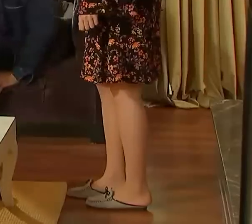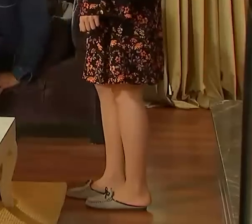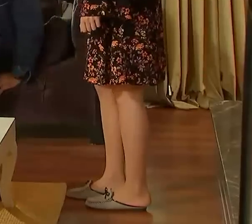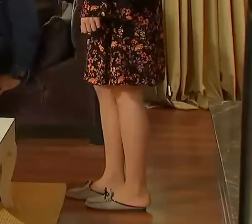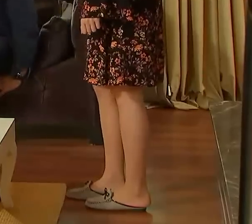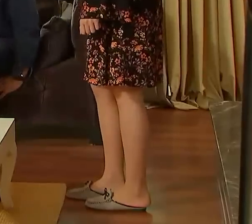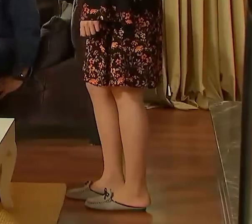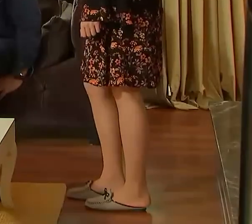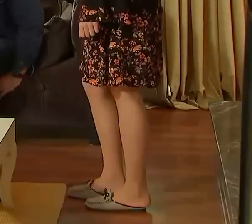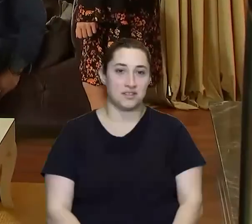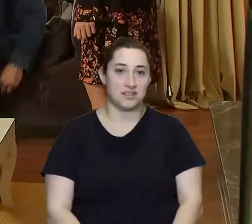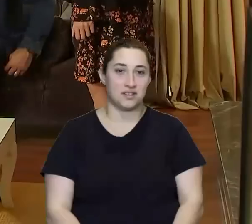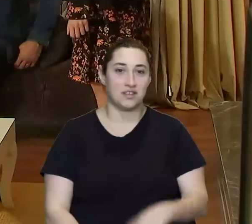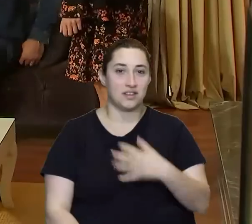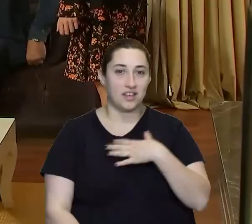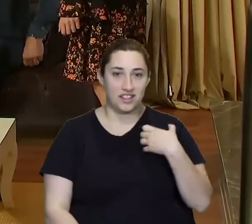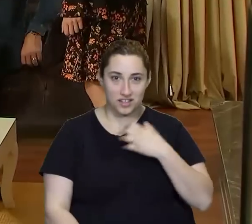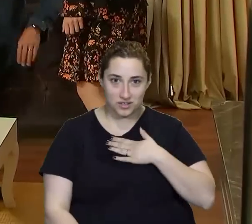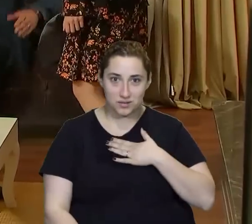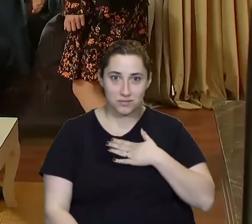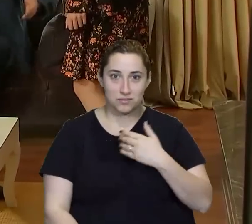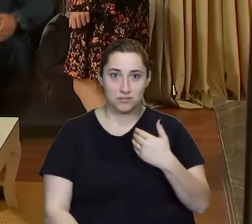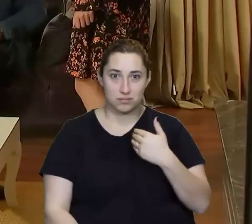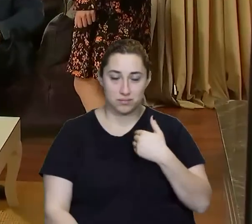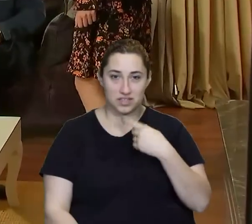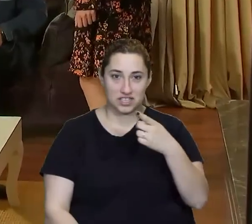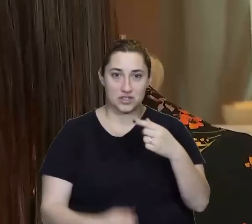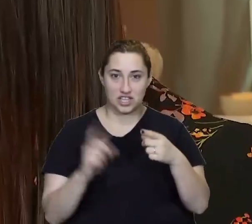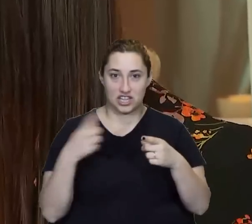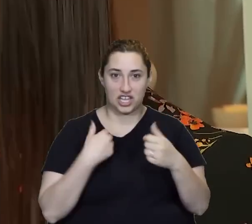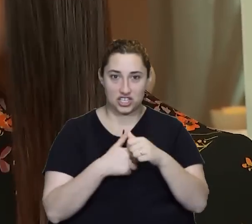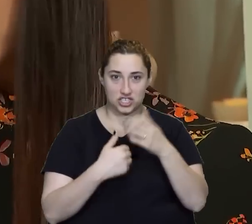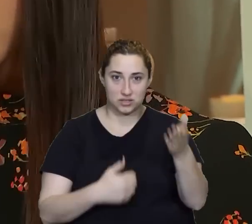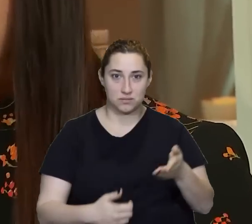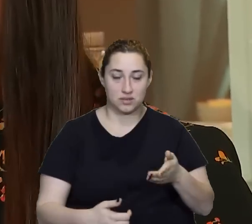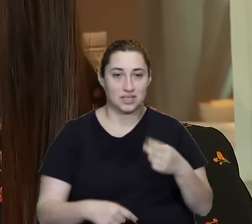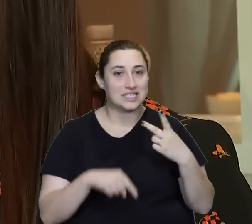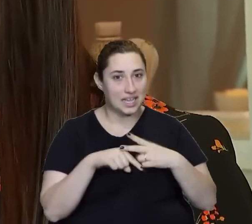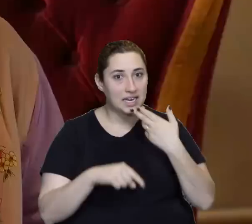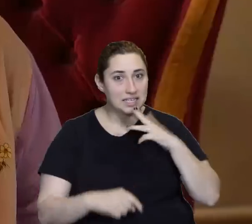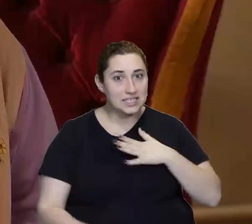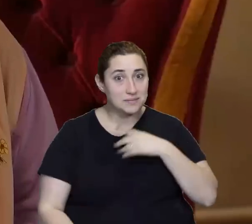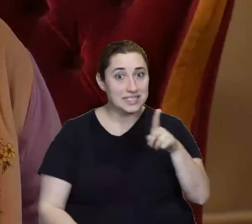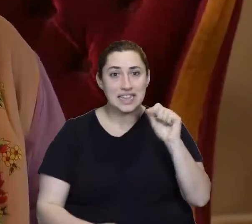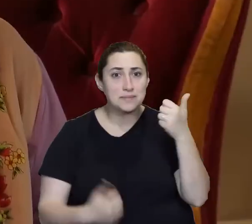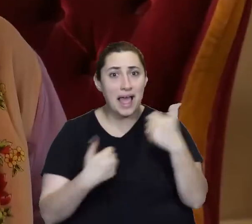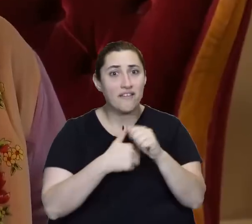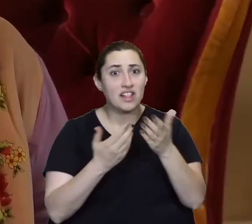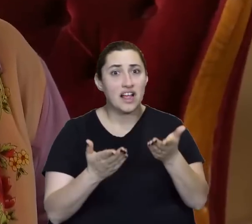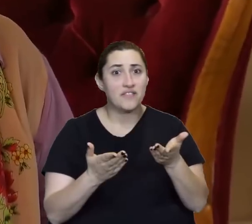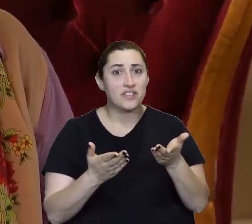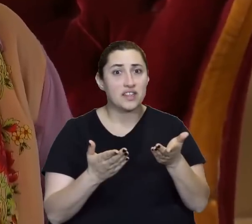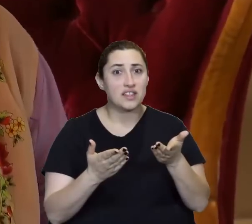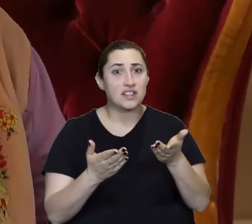hemen. Anacığım, ben eşiyim. Zehra kızım, sen ne zaman